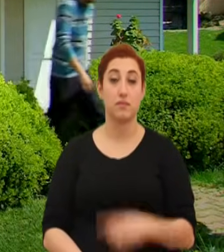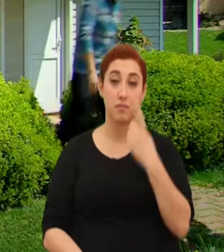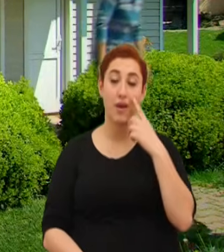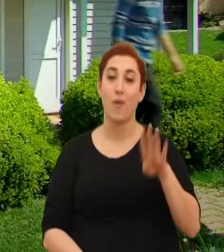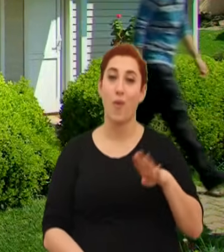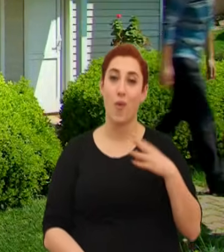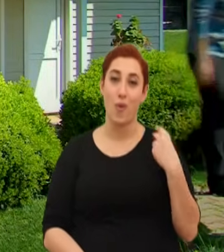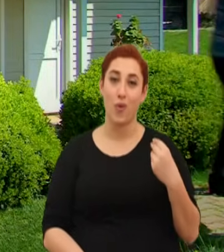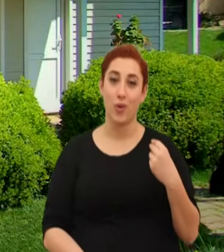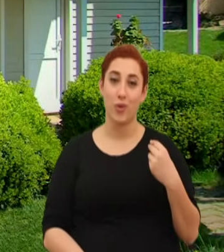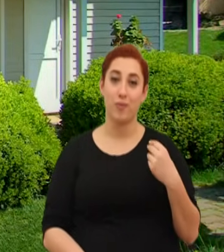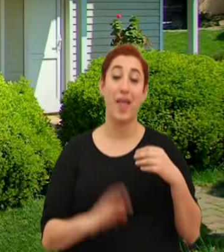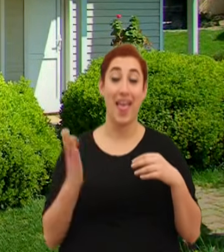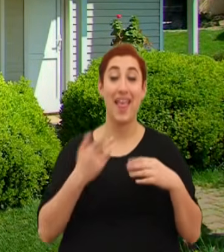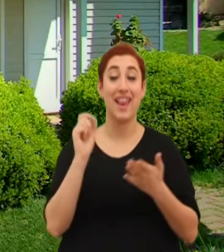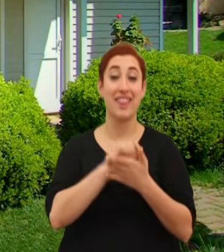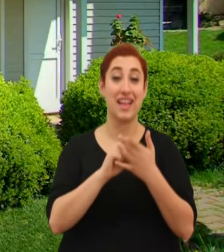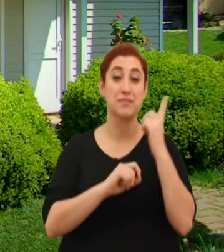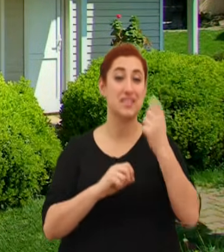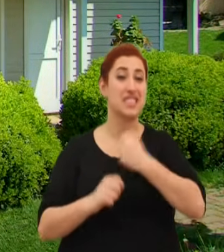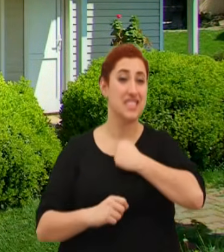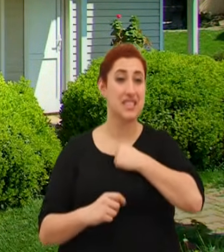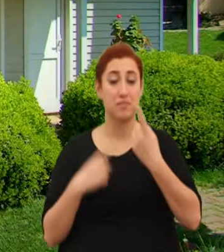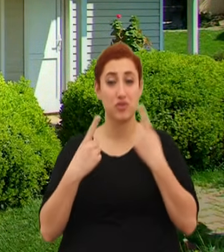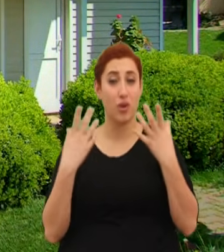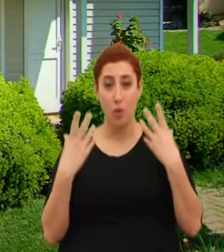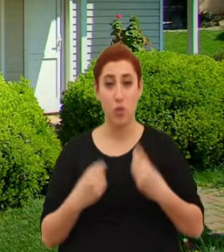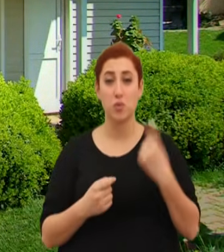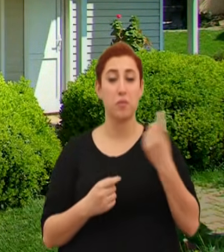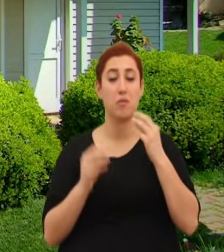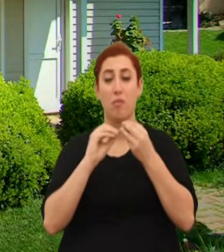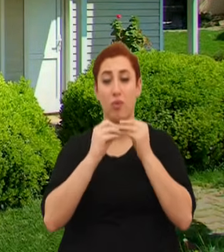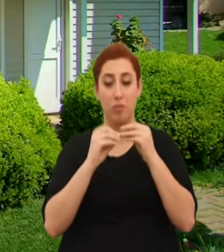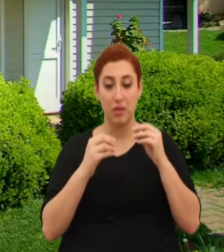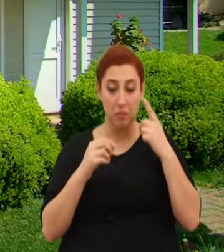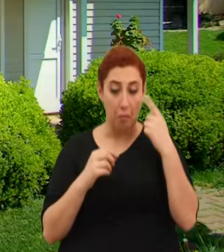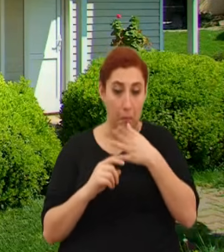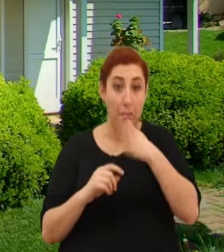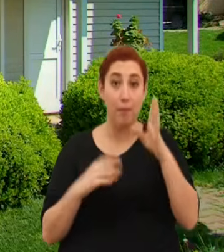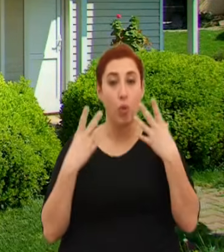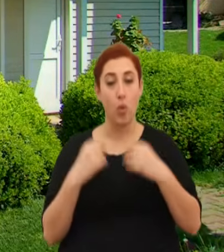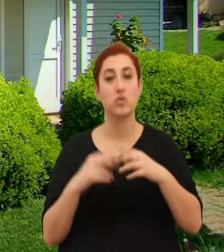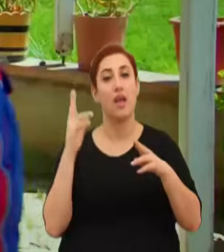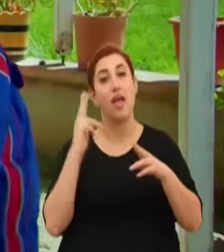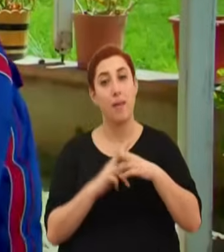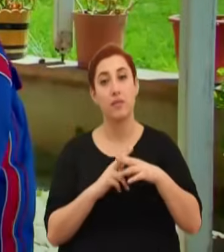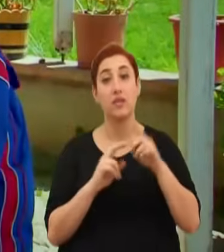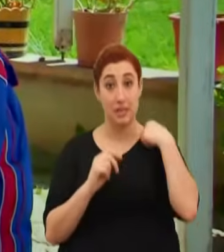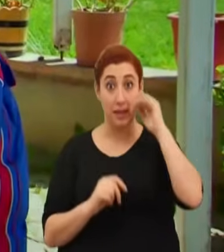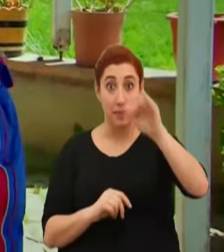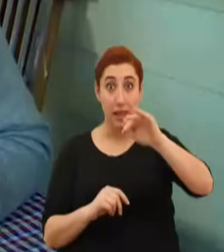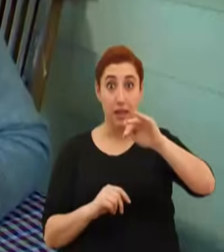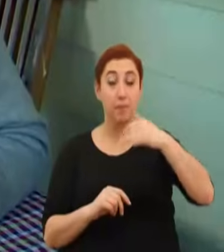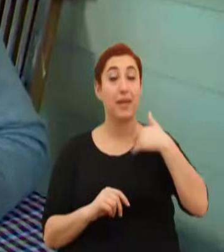Bak oğlum, eğer ki derslerinde bir sıkıntın olursa, bir problem çözemezsen doğru cana... Sana mı